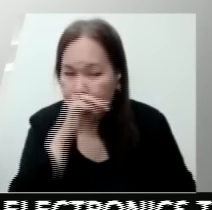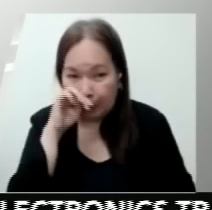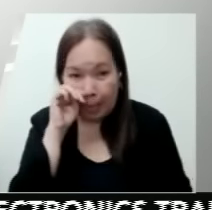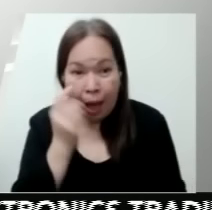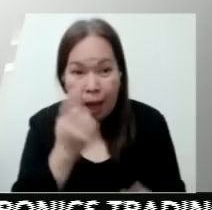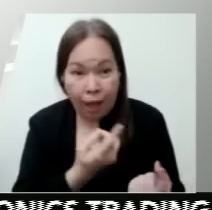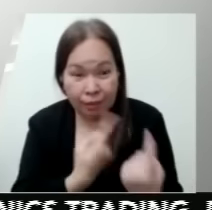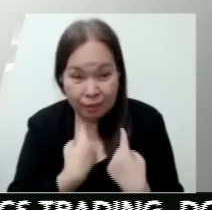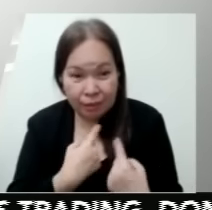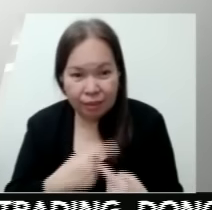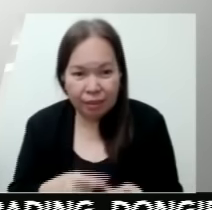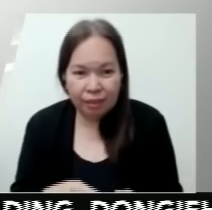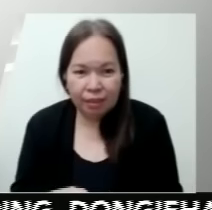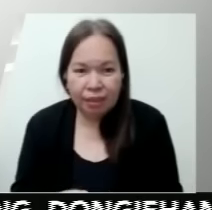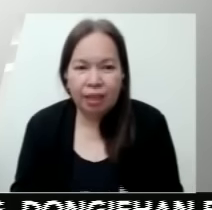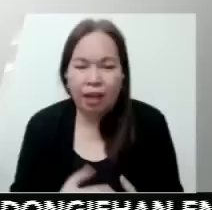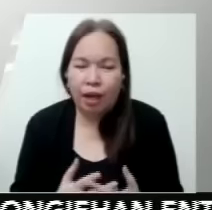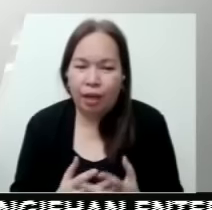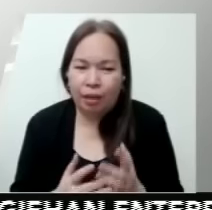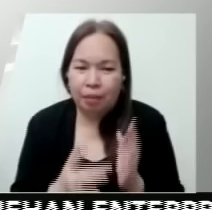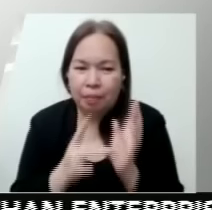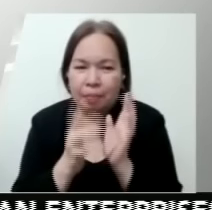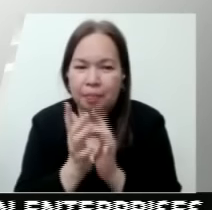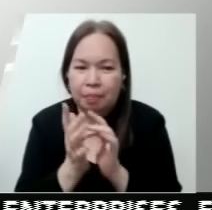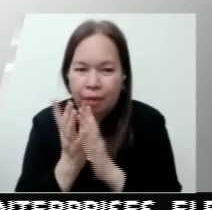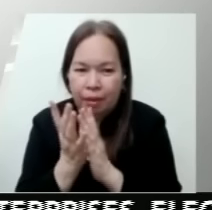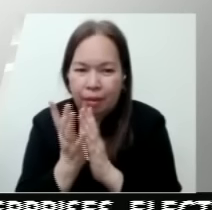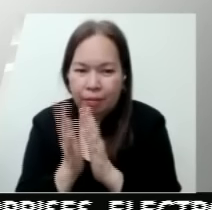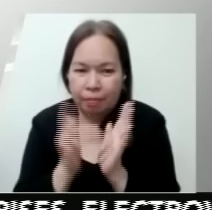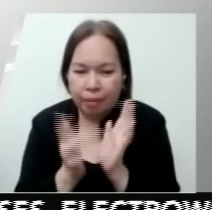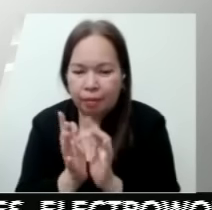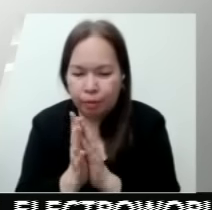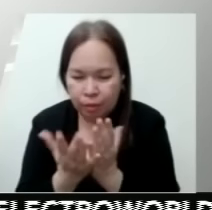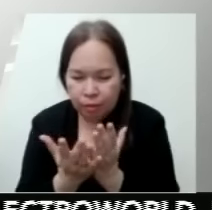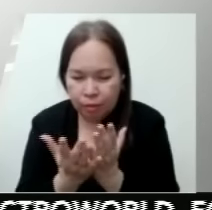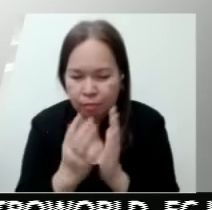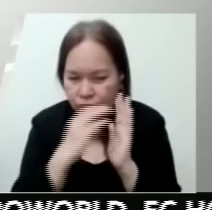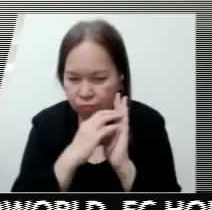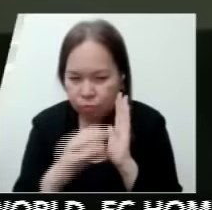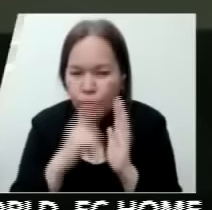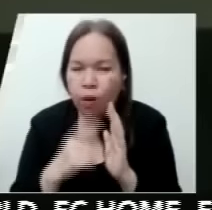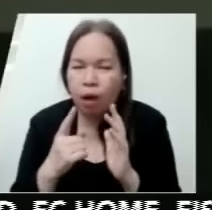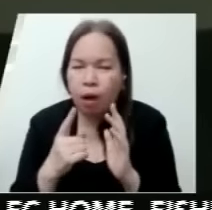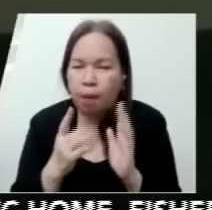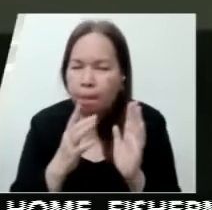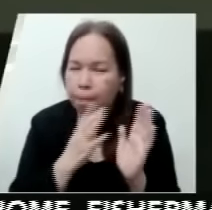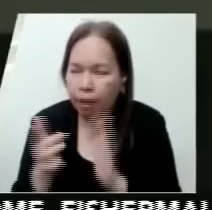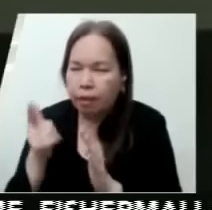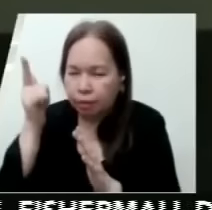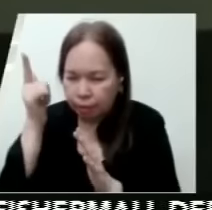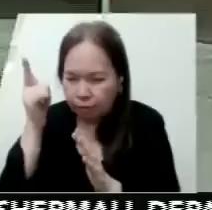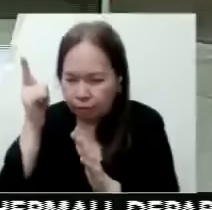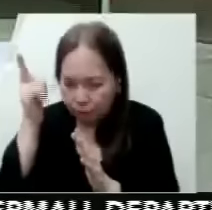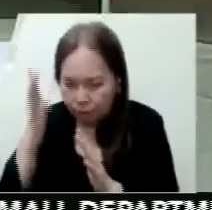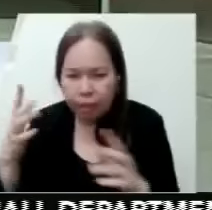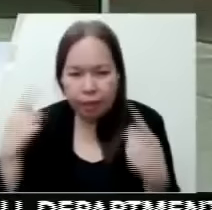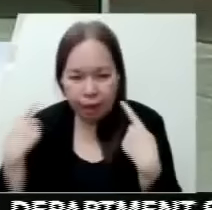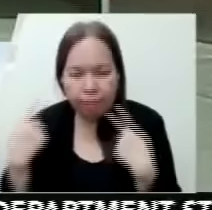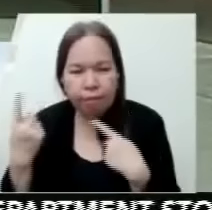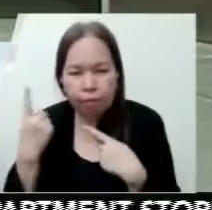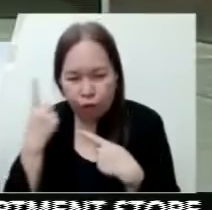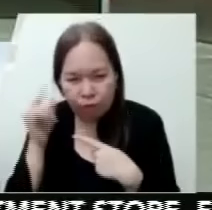isang Bible verse ukol sa mas matatag na plano ng Panginoon magpakailanman. Ayon sa ilang mga source sa DepEd, hindi